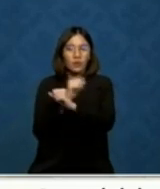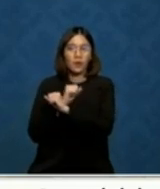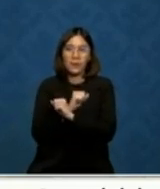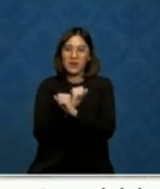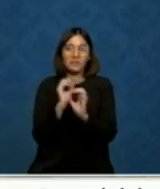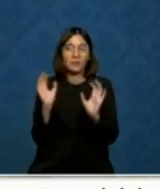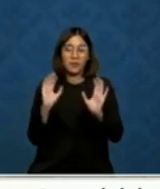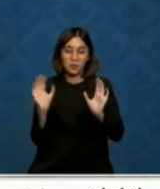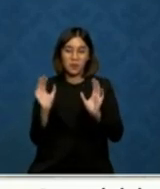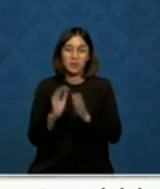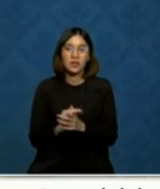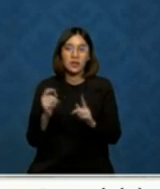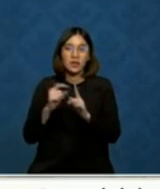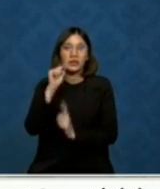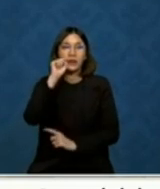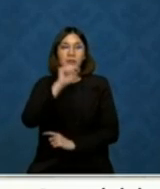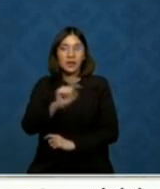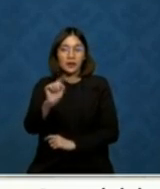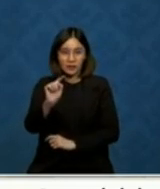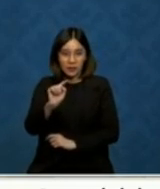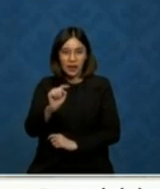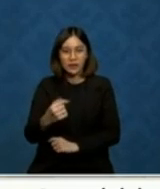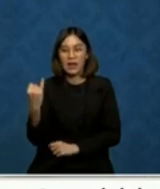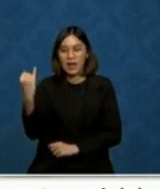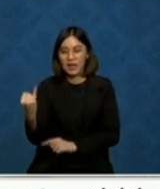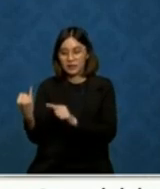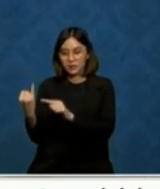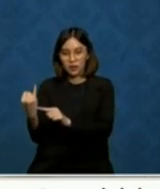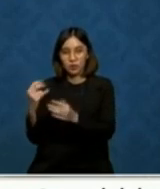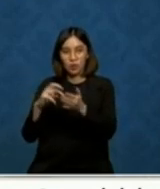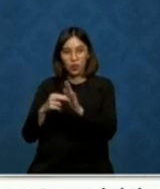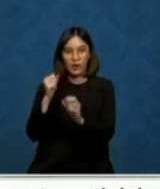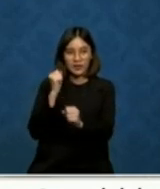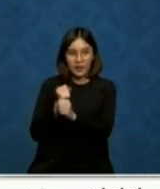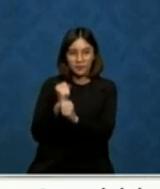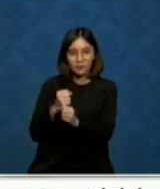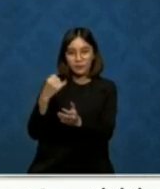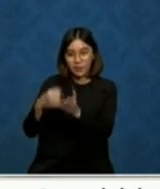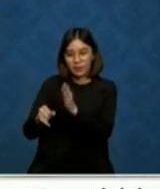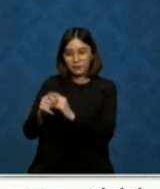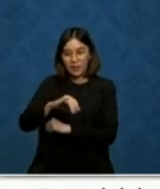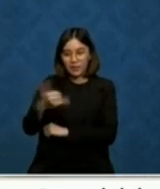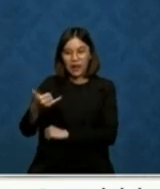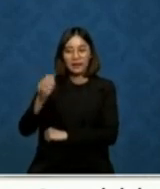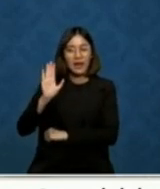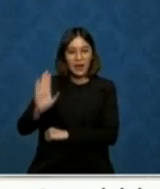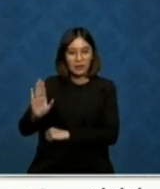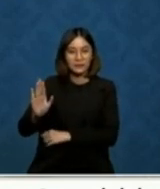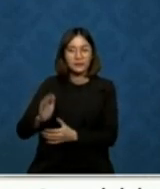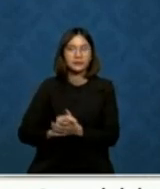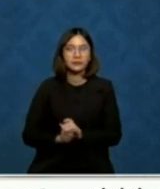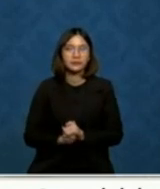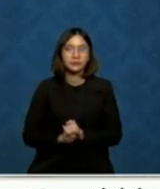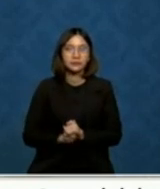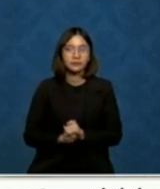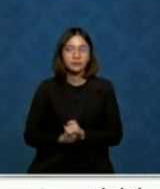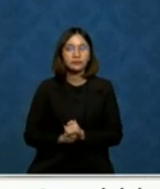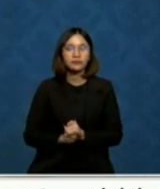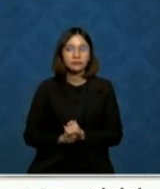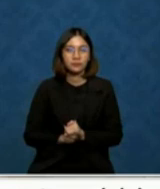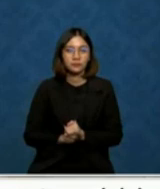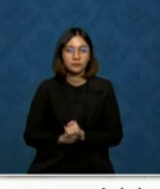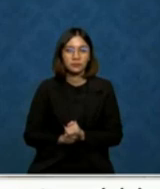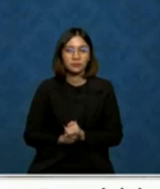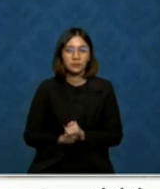ยโดยมีคำสั่งให้จำเลยงดเว้นการกระทำบางอย่างดังนั้น